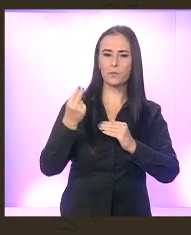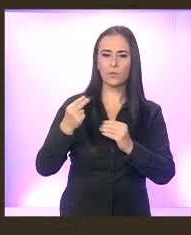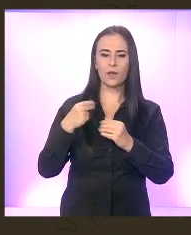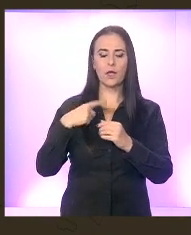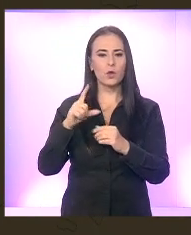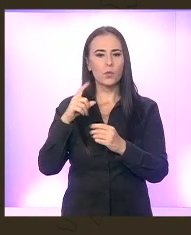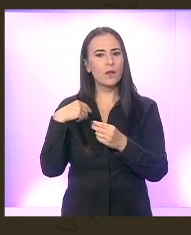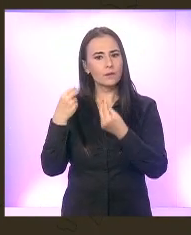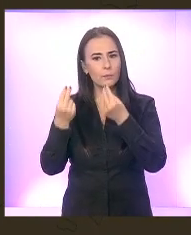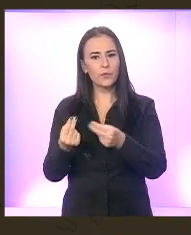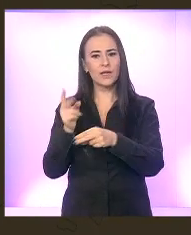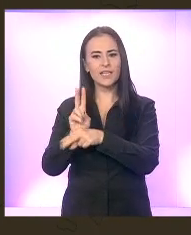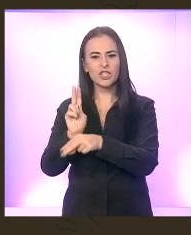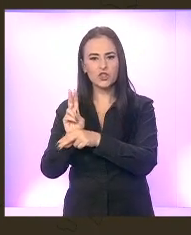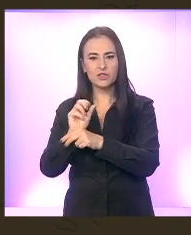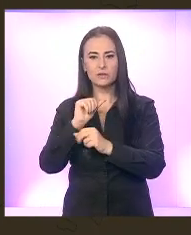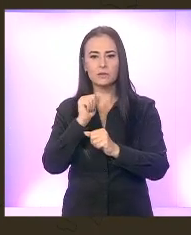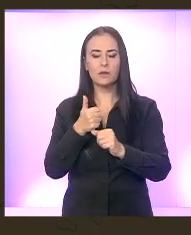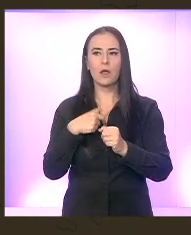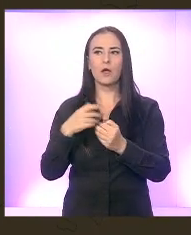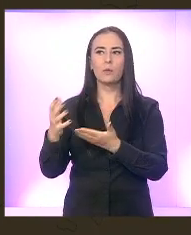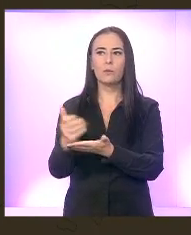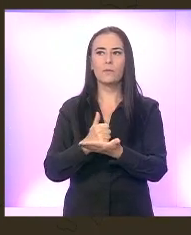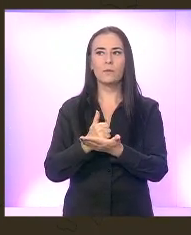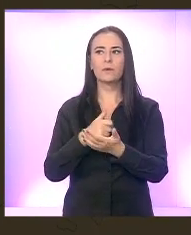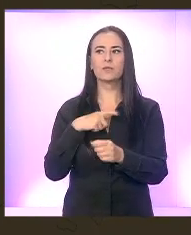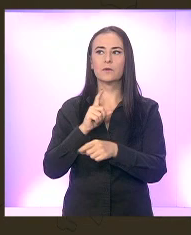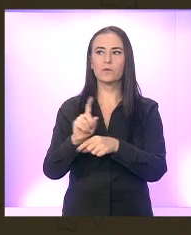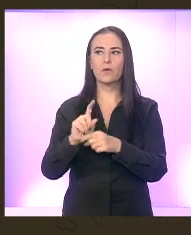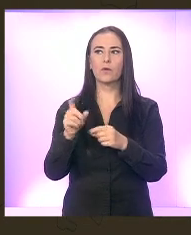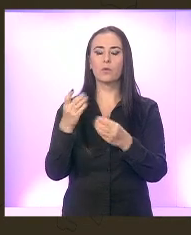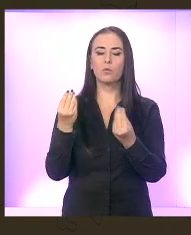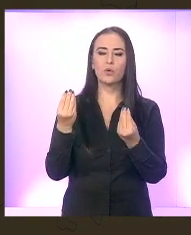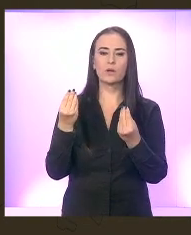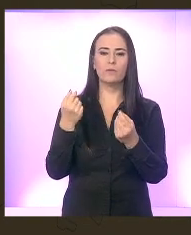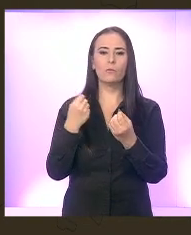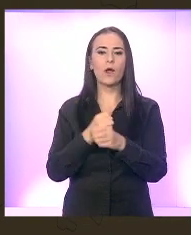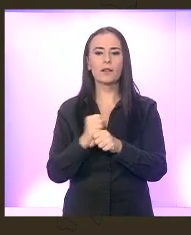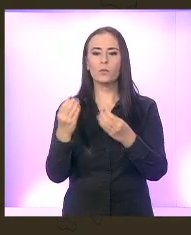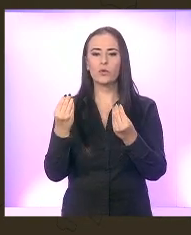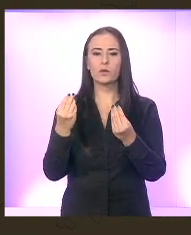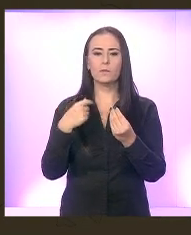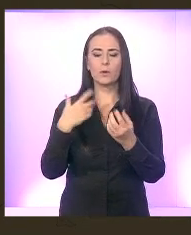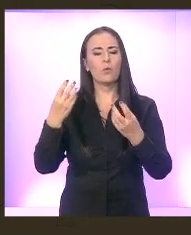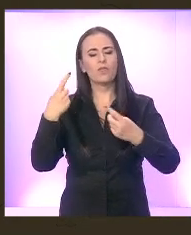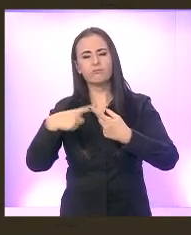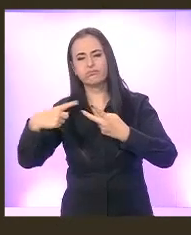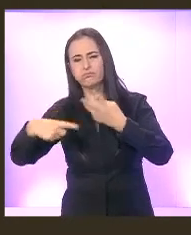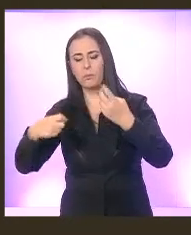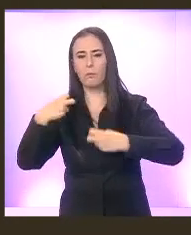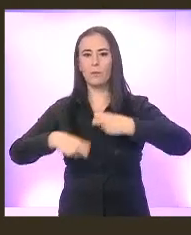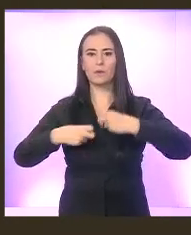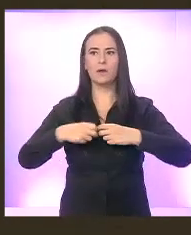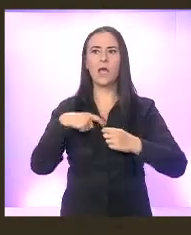bine întreținute, poluează și de foarte multe ori avem diverse probleme, că nu